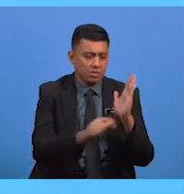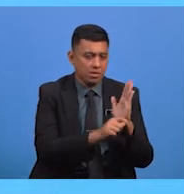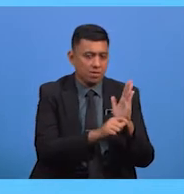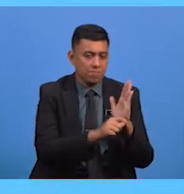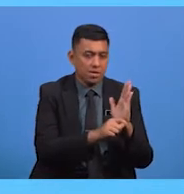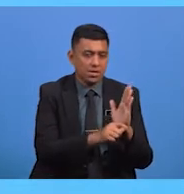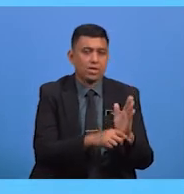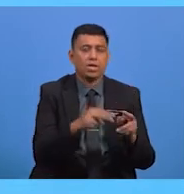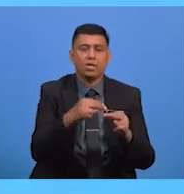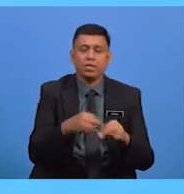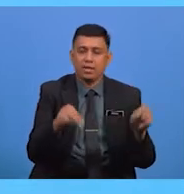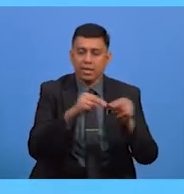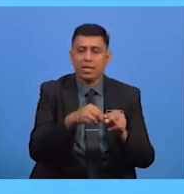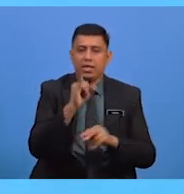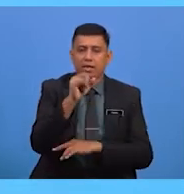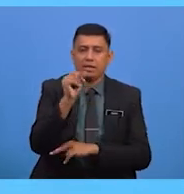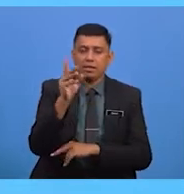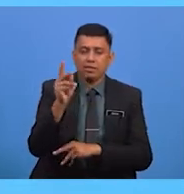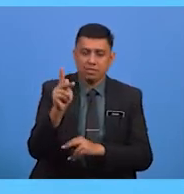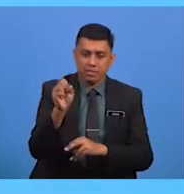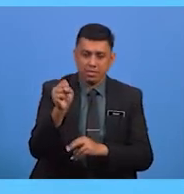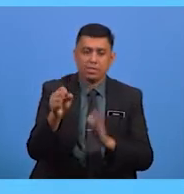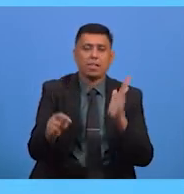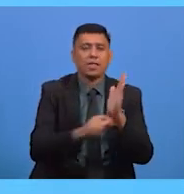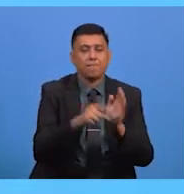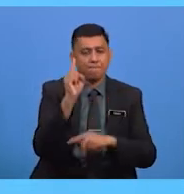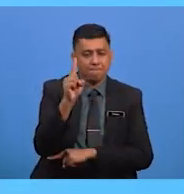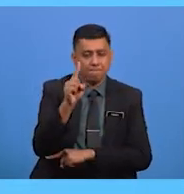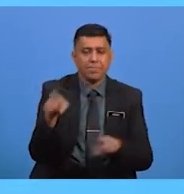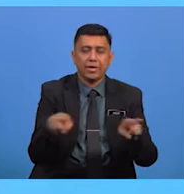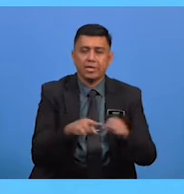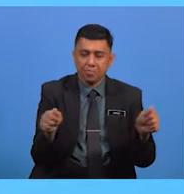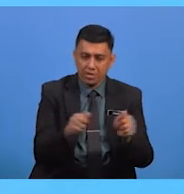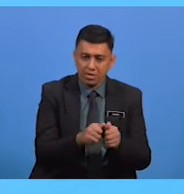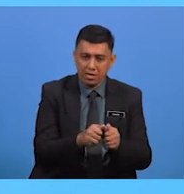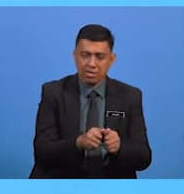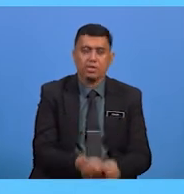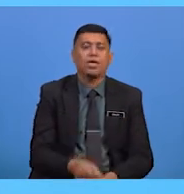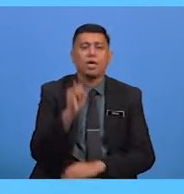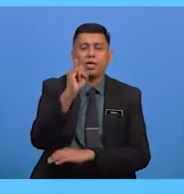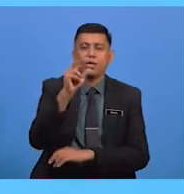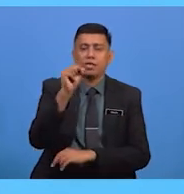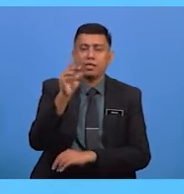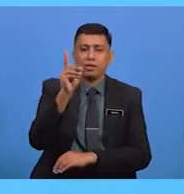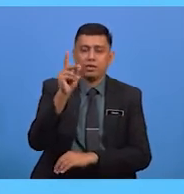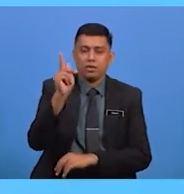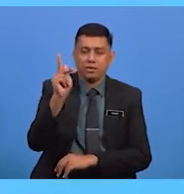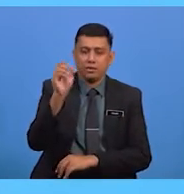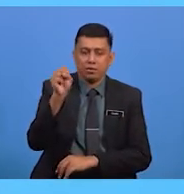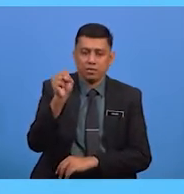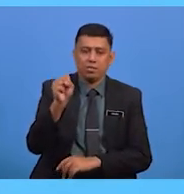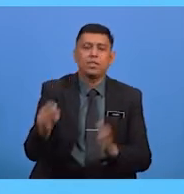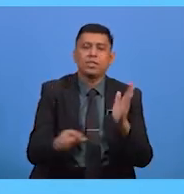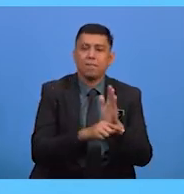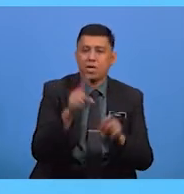nilai indeks kepada 1 dengan melukis simbol proses bersama dengan pernyataan indeks sama dengan